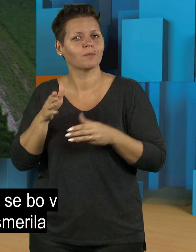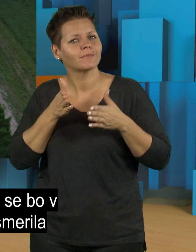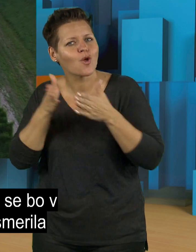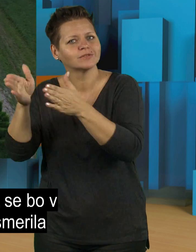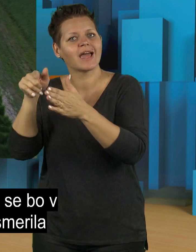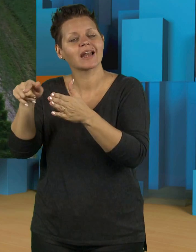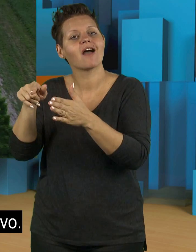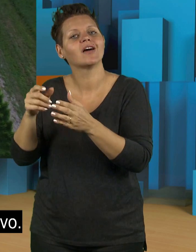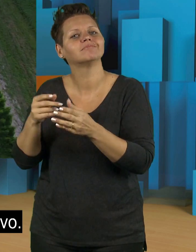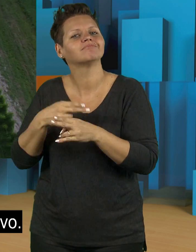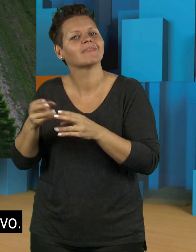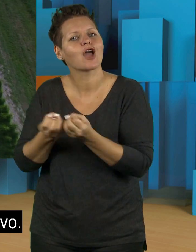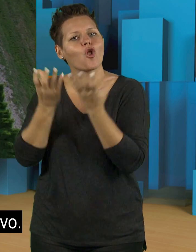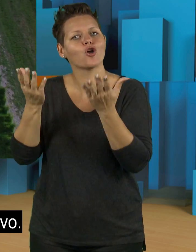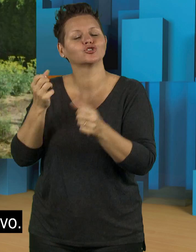ekološko pridelavo.